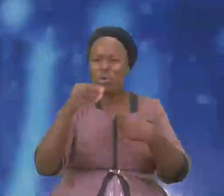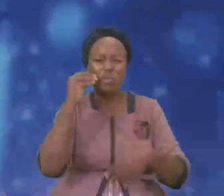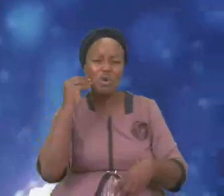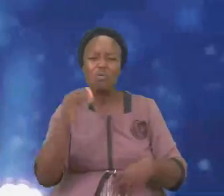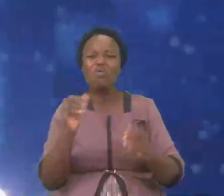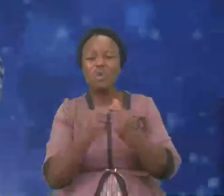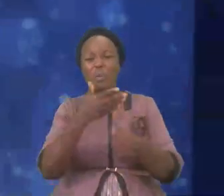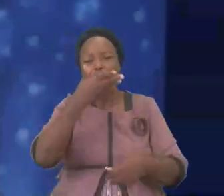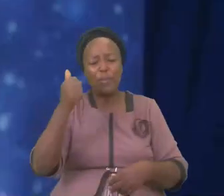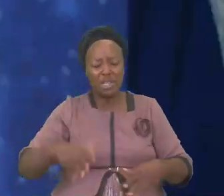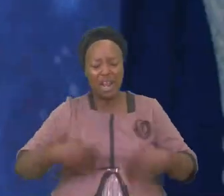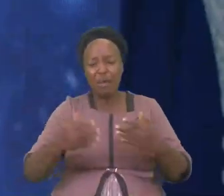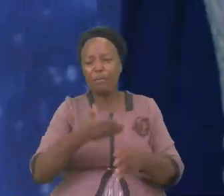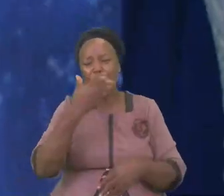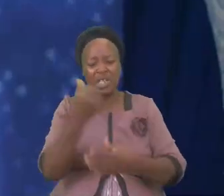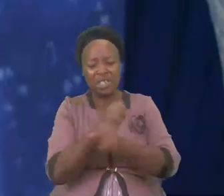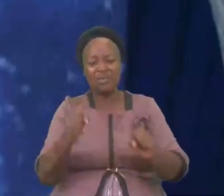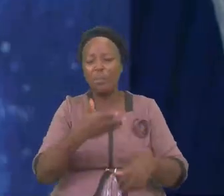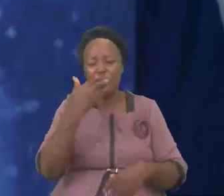Tu repars avec une meilleure vie, une meilleure